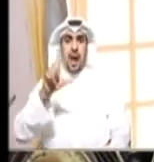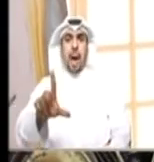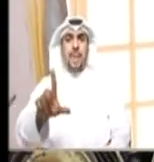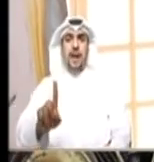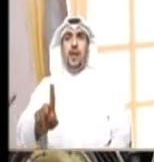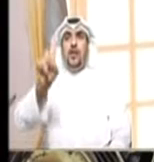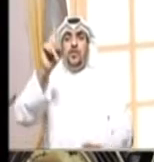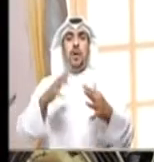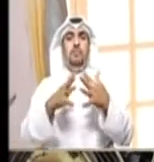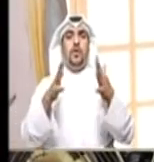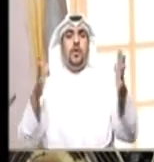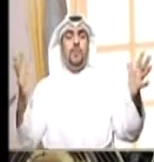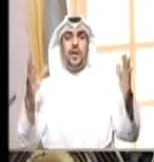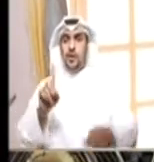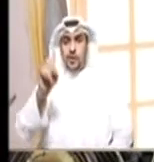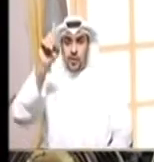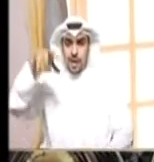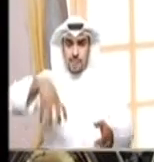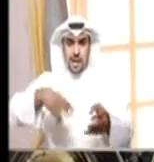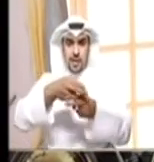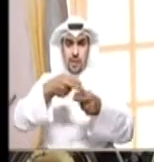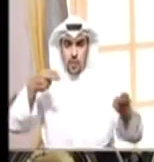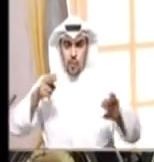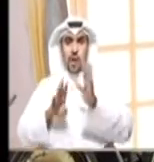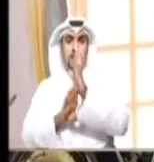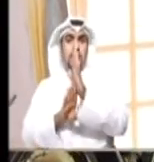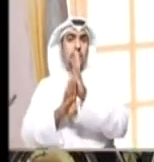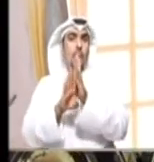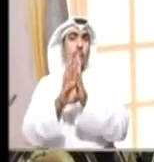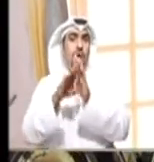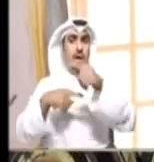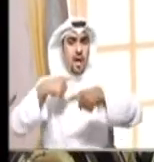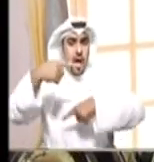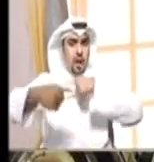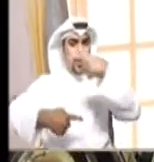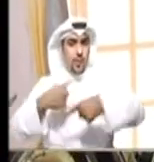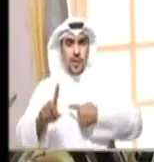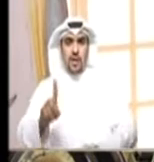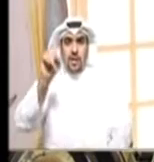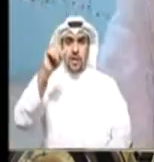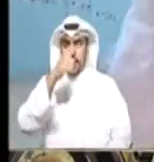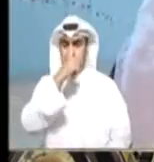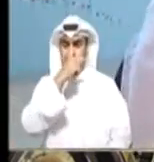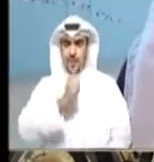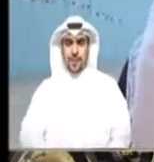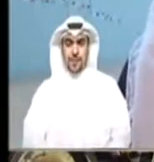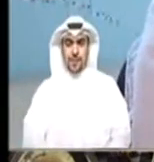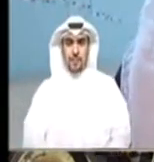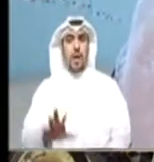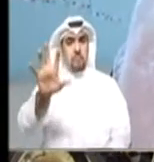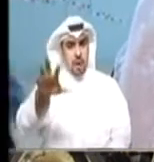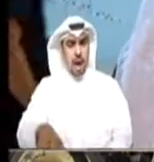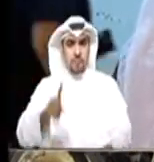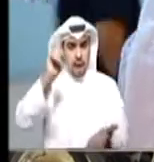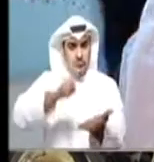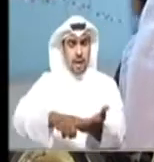رب العالم أن الكويت دائما وأبدا في دائما في تطور وفي سعي إلى أن احنا نكون بالأفضل. أكيد المرأة لها دور مهم